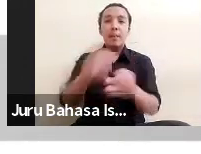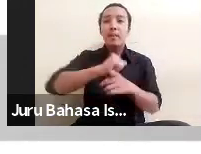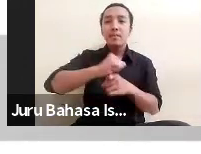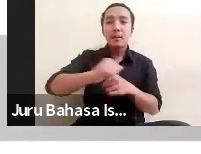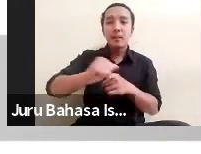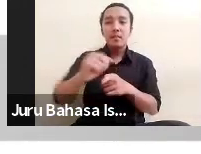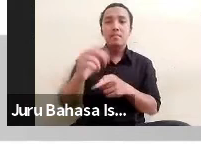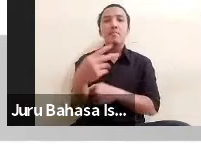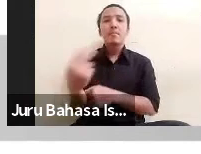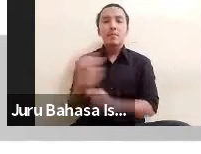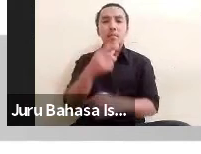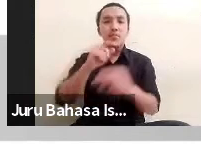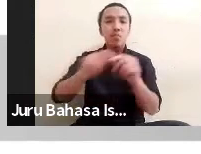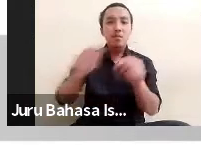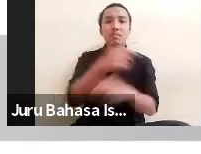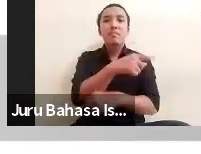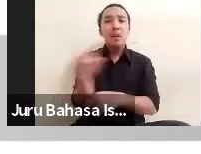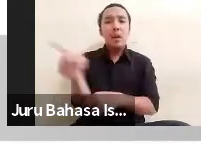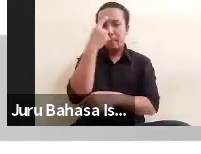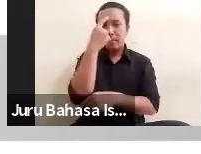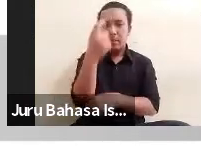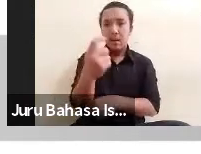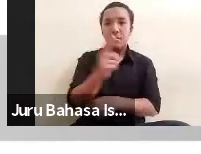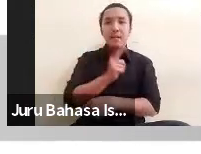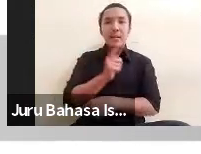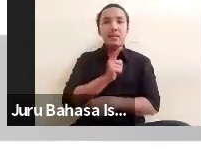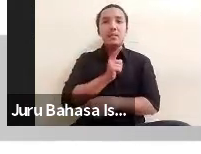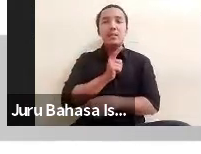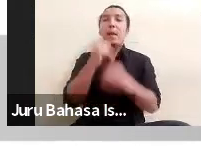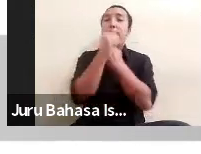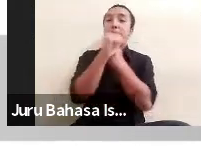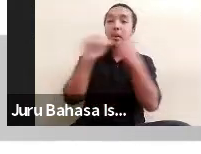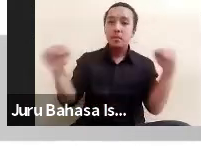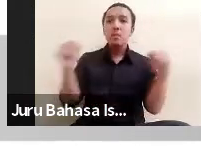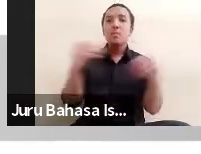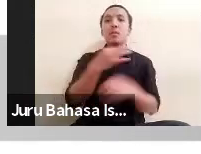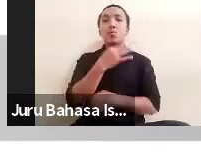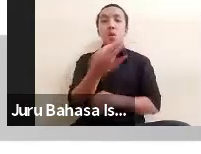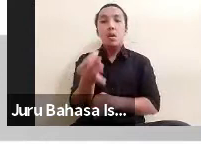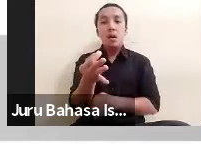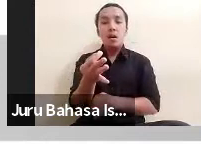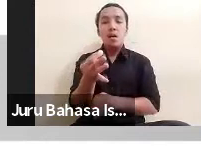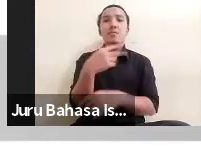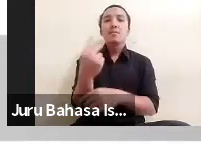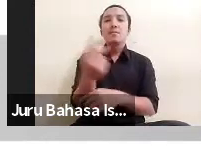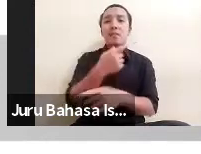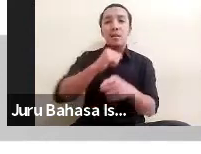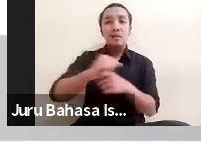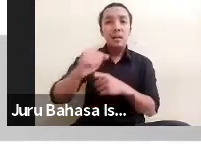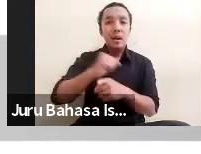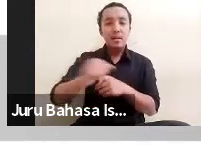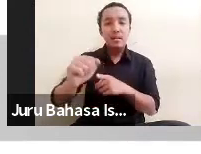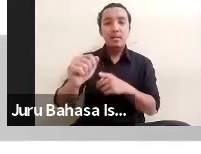lebih percaya diri, kita buat mereka lebih berani bersuara, kita latih public speaking misalnya, kita latih